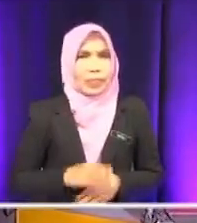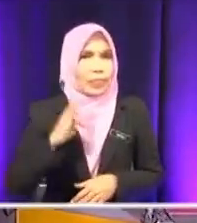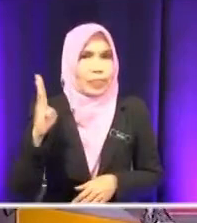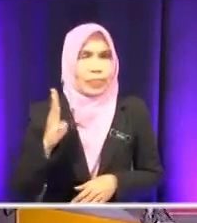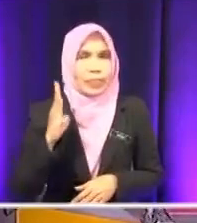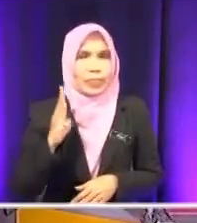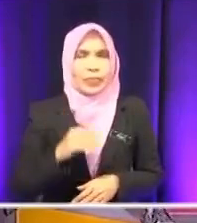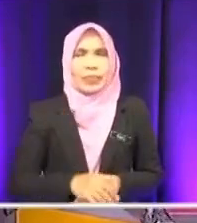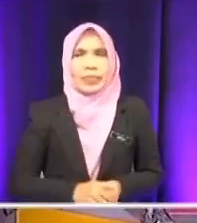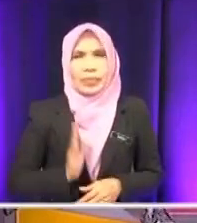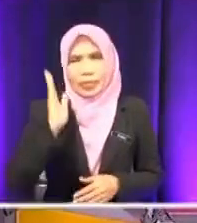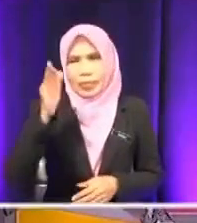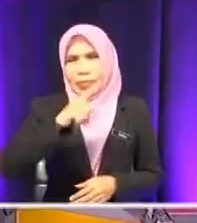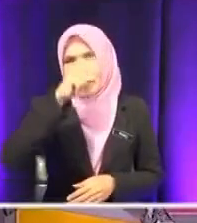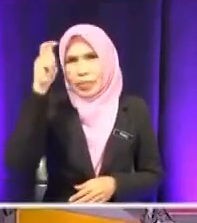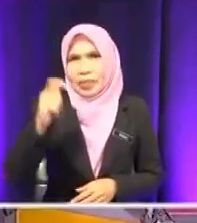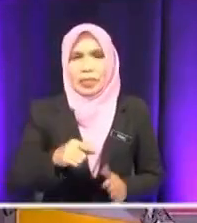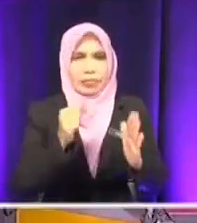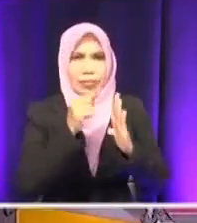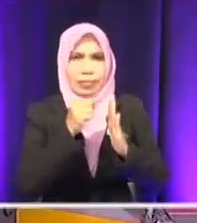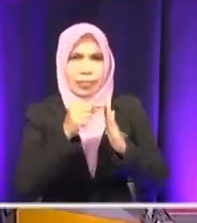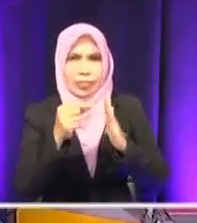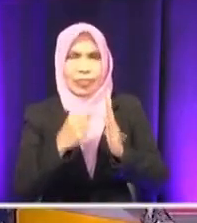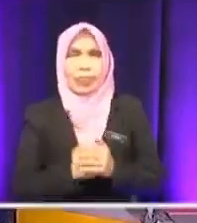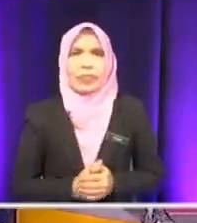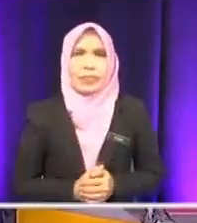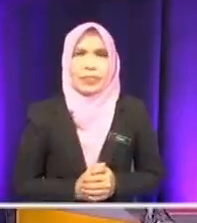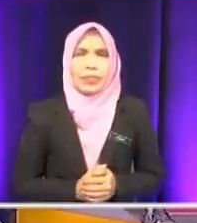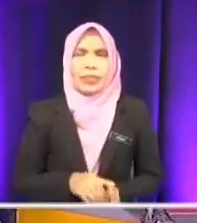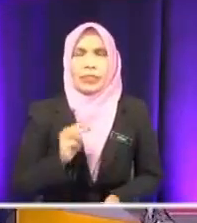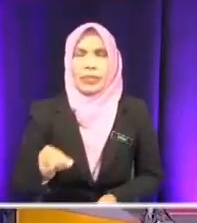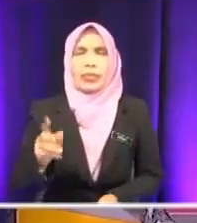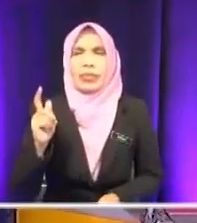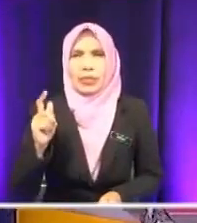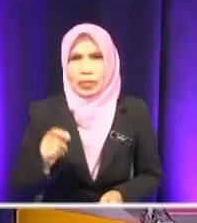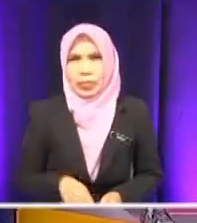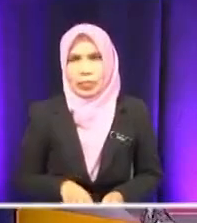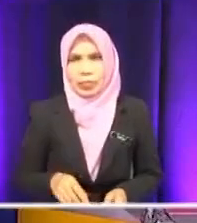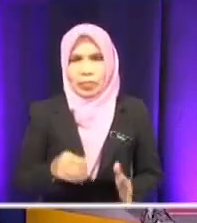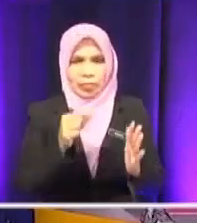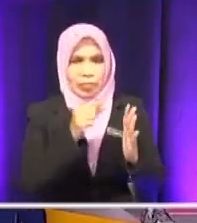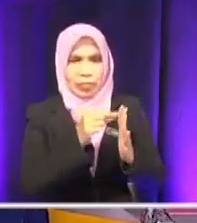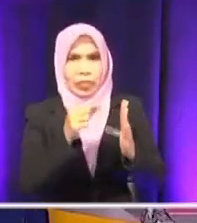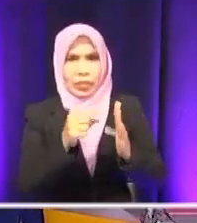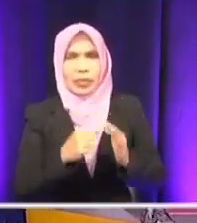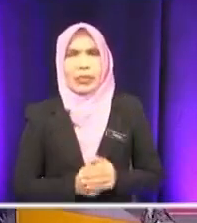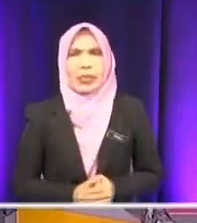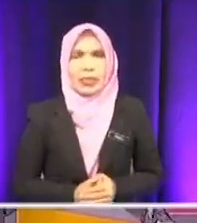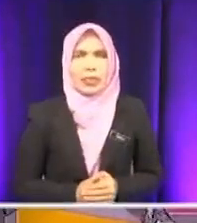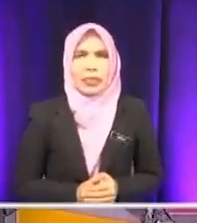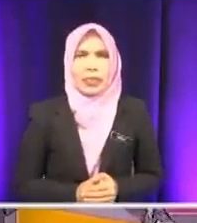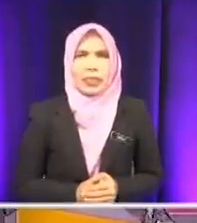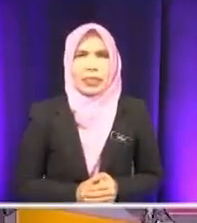dia akan tanya pasar memilih murid kena pile lah Tetapi bila memilih mesti berikan